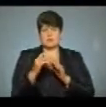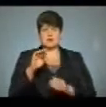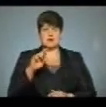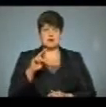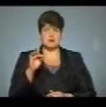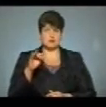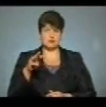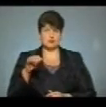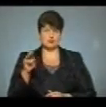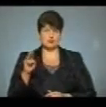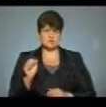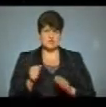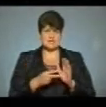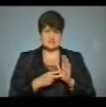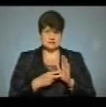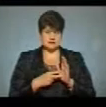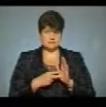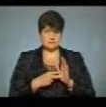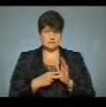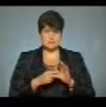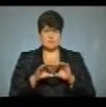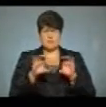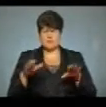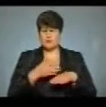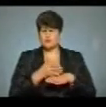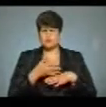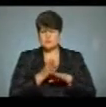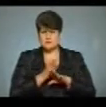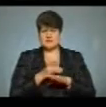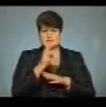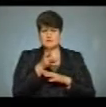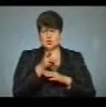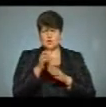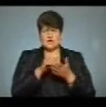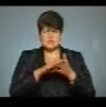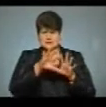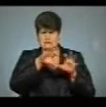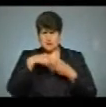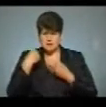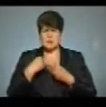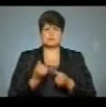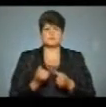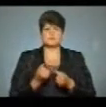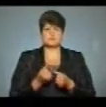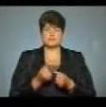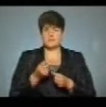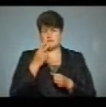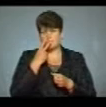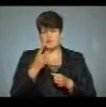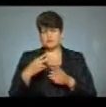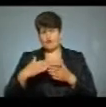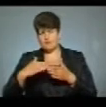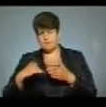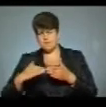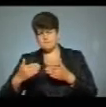7. Панель повністю розбита наша. Забрали відеореєстратор і бачу, що в тім бардачку у